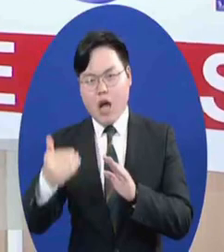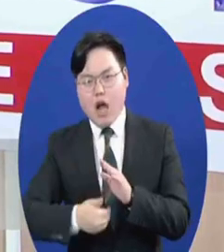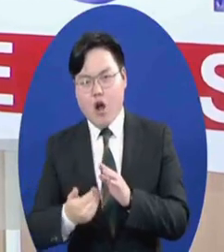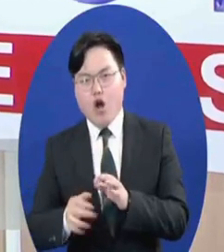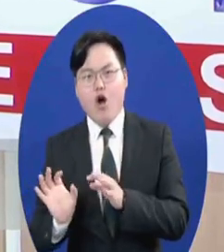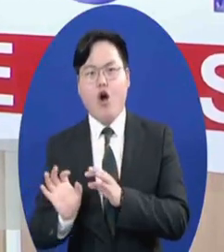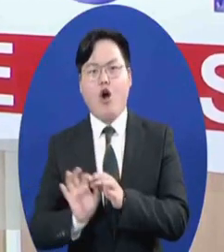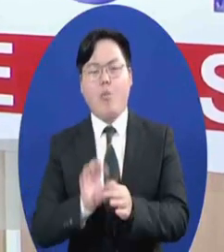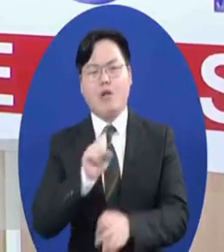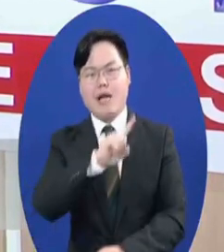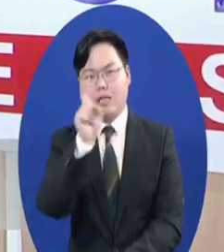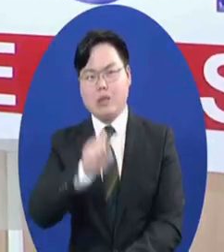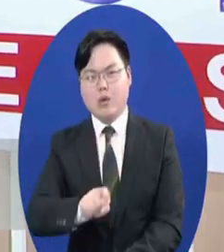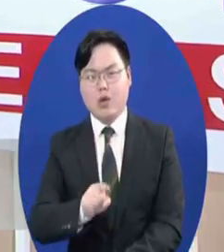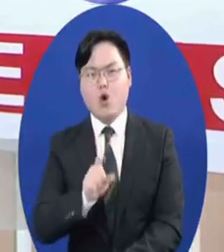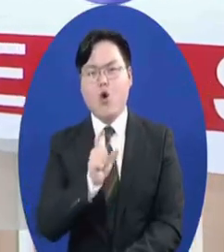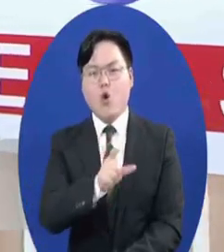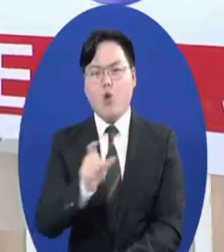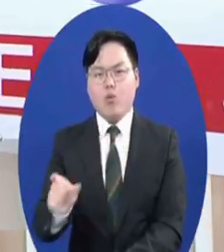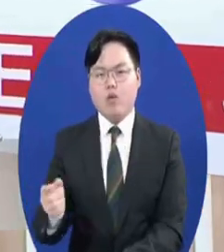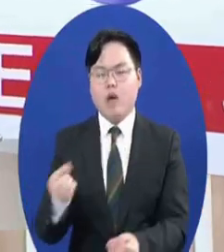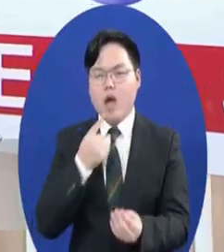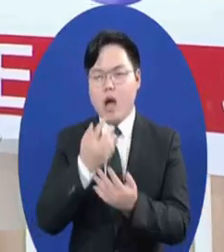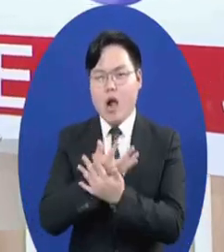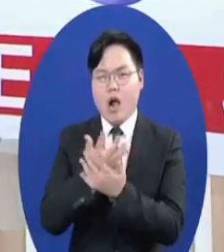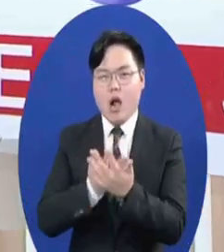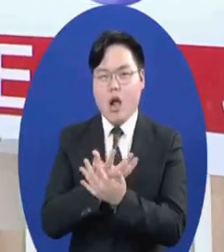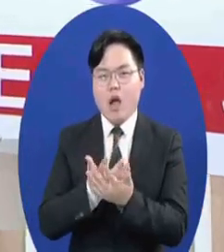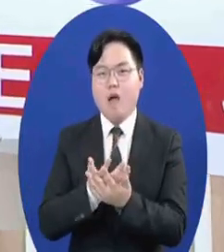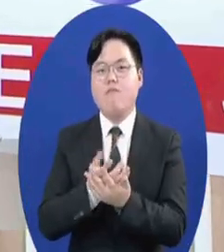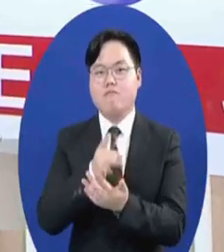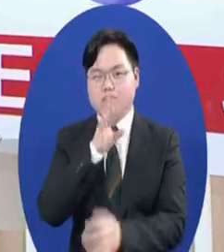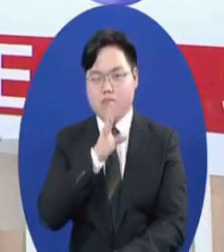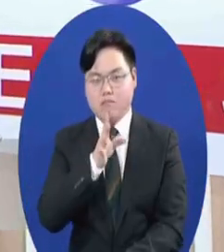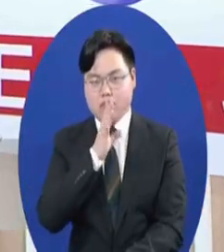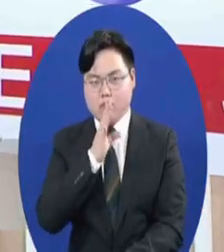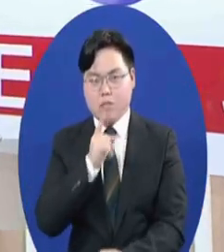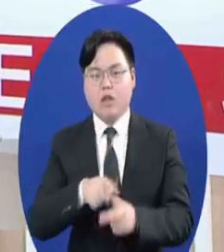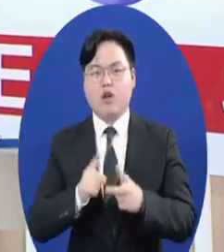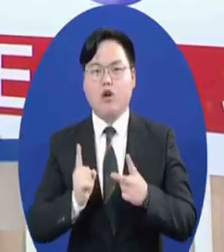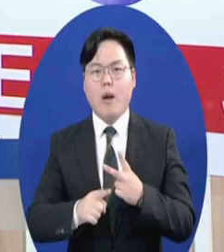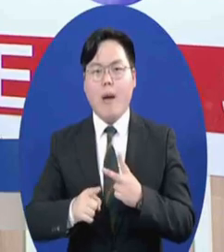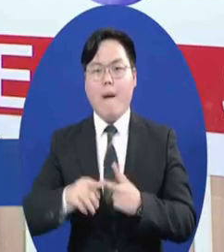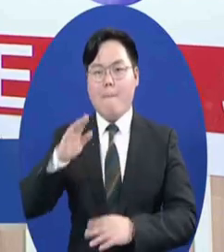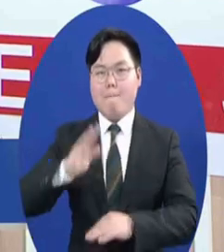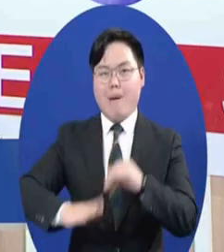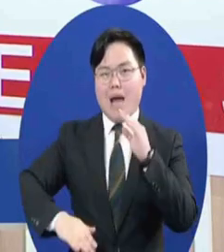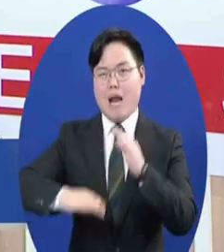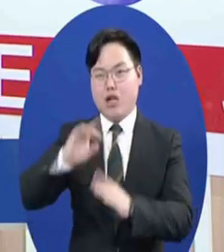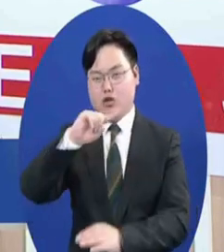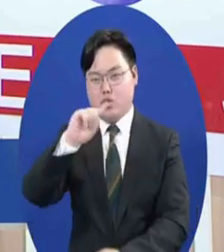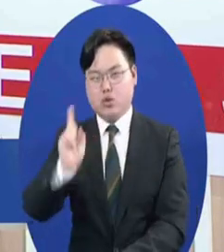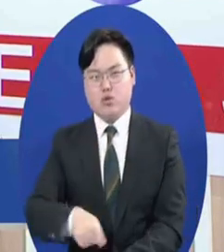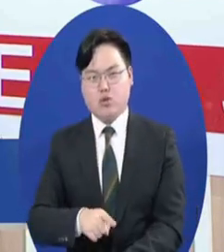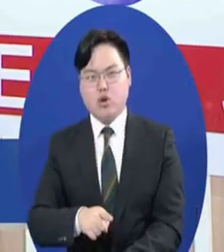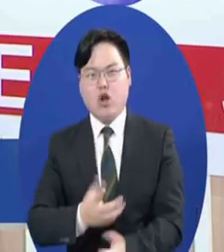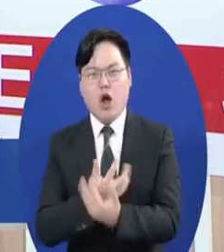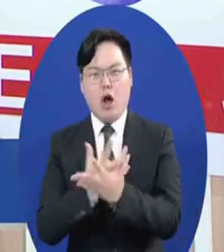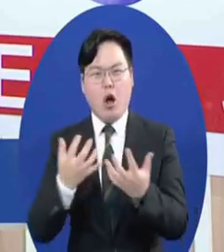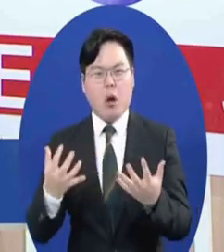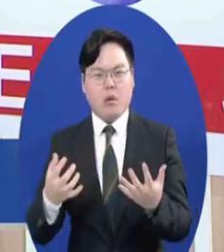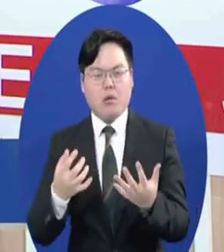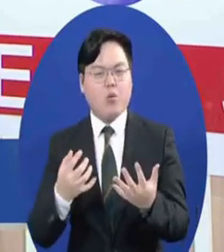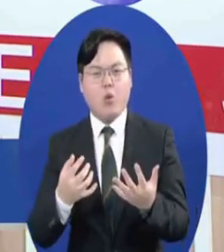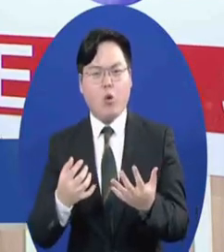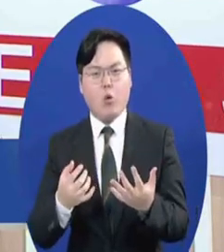олборлох толботой асуудыг бол олон нийтийн хүрээнд бас хилцүүл хийе гэж бодож байна. За тэрэс нь одоо барилгын зөвшөөрөл толботой бас аюул олон тооны зөвшөөрөл гэдэг